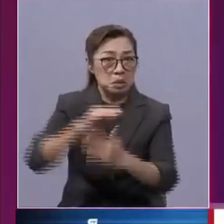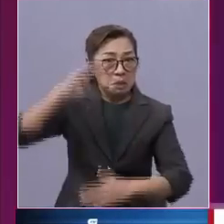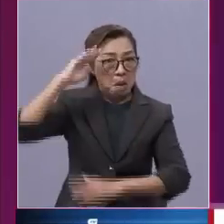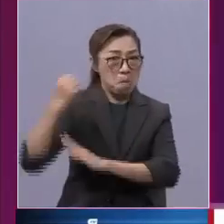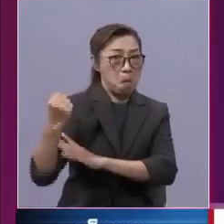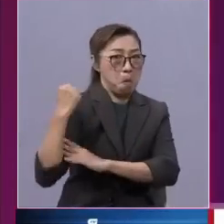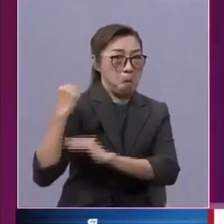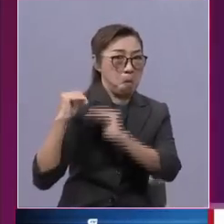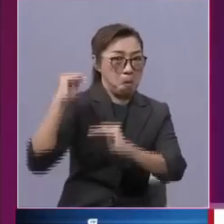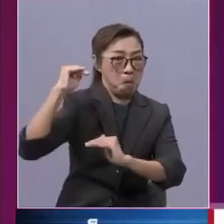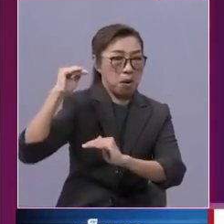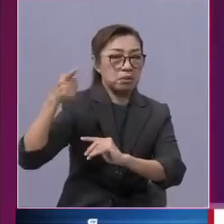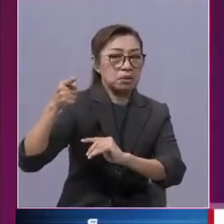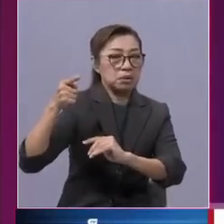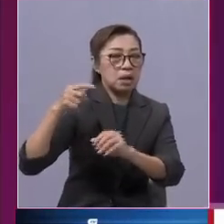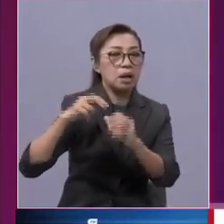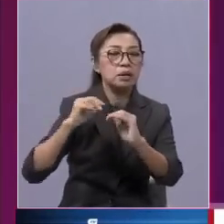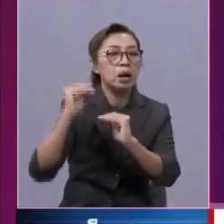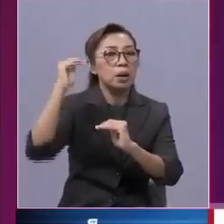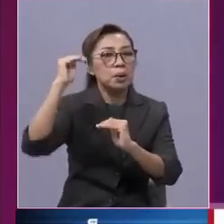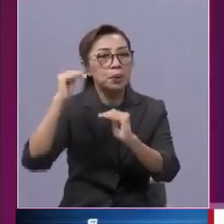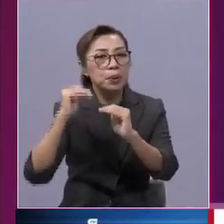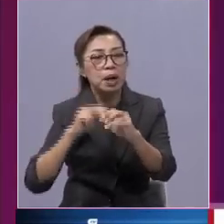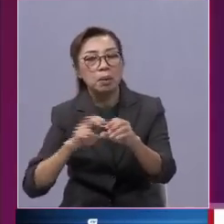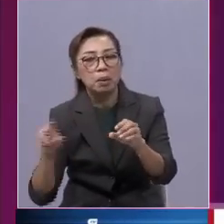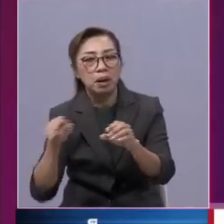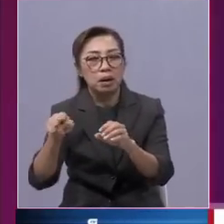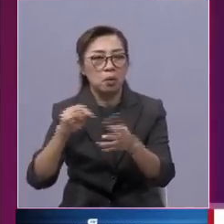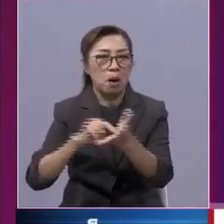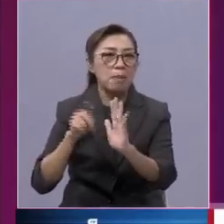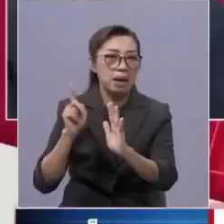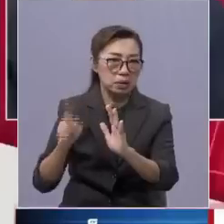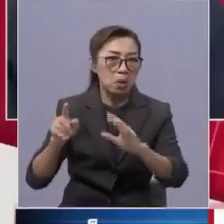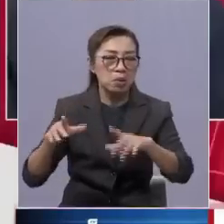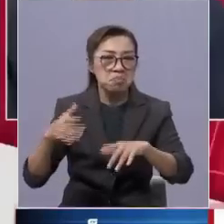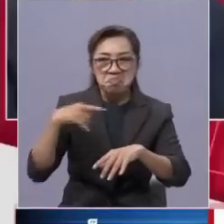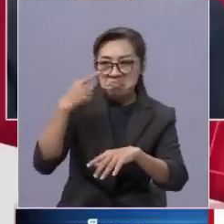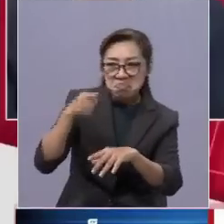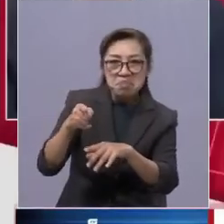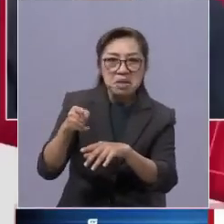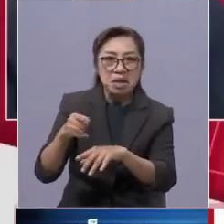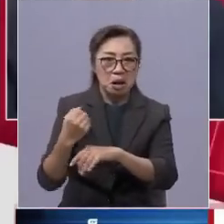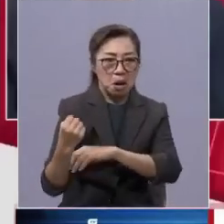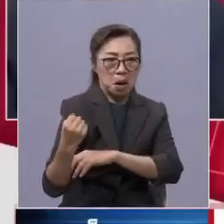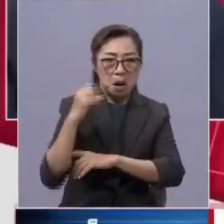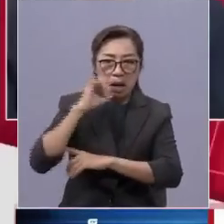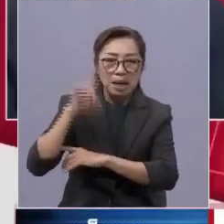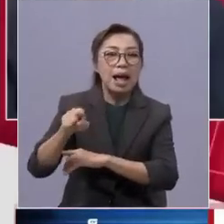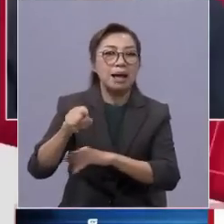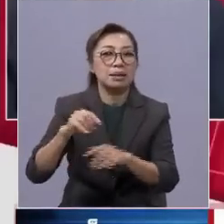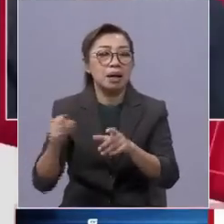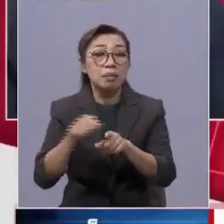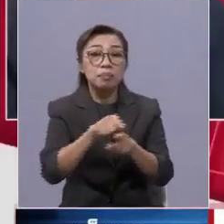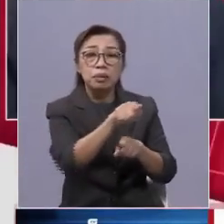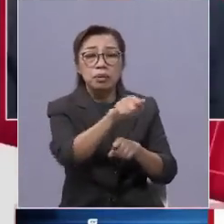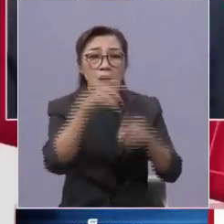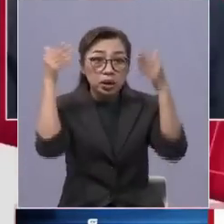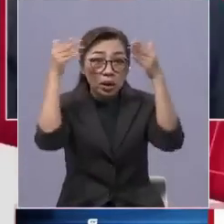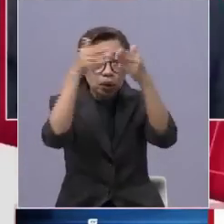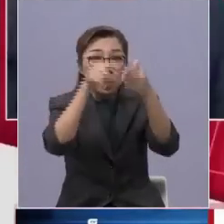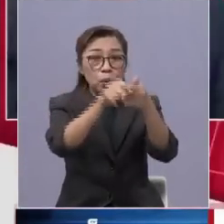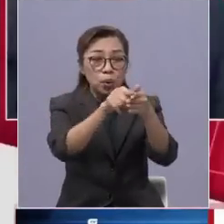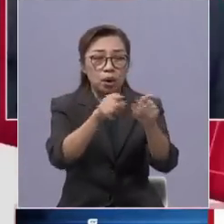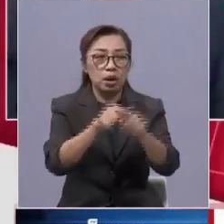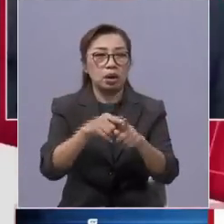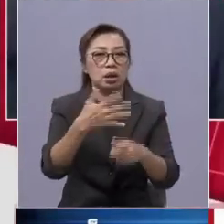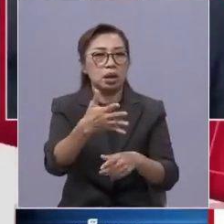านมันจะต้องมีแรงผลักที่รุนแรงกว่านี้อย่างเช่นในอินโดนีเซียการล้มคลืนของระบบซูฮาโต้ที่กองทัพถอย